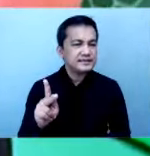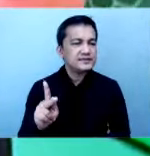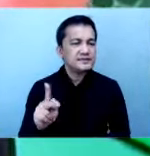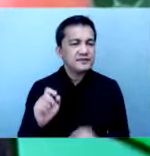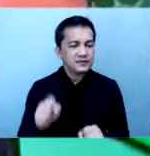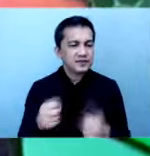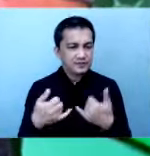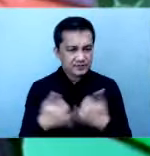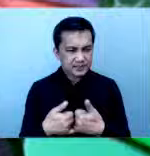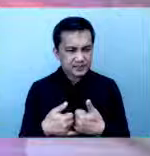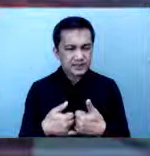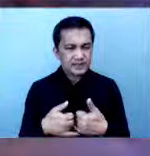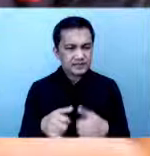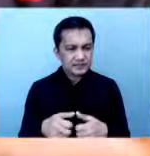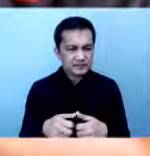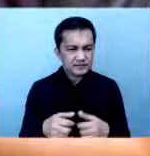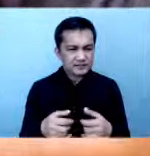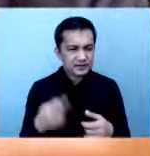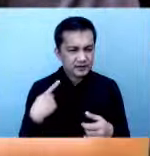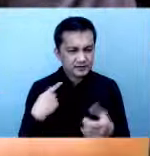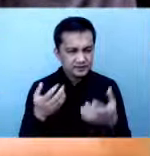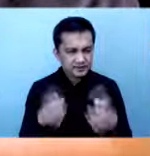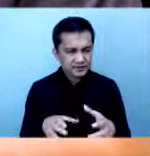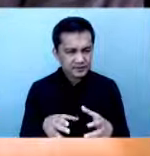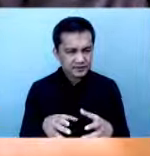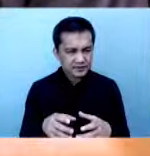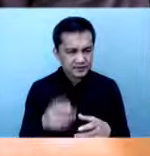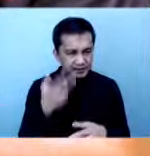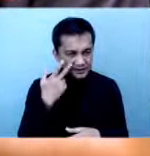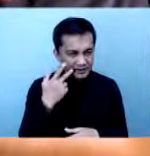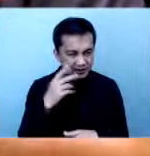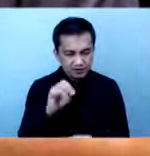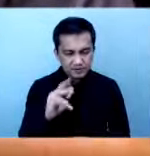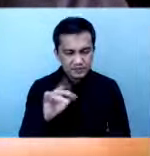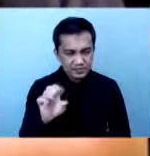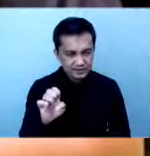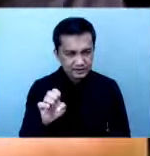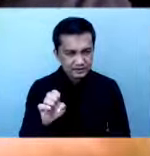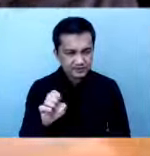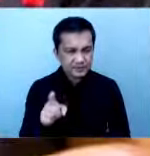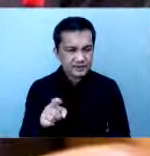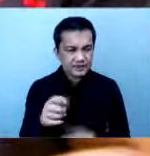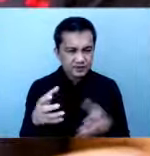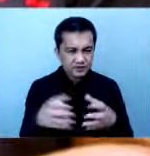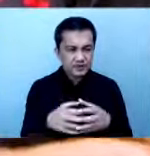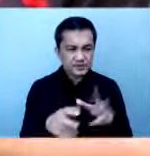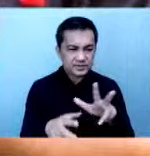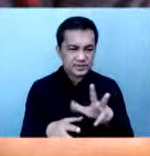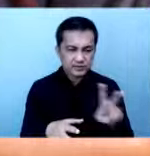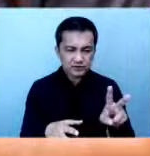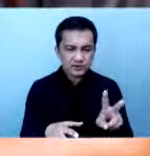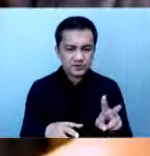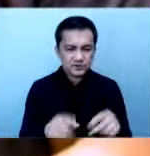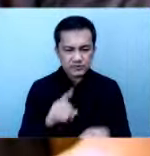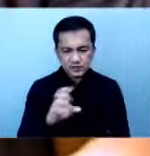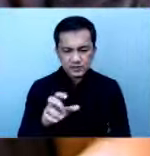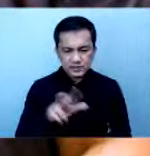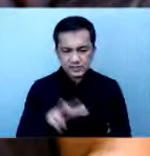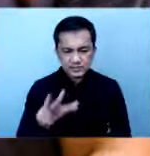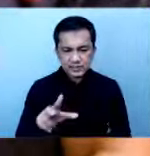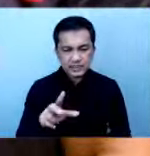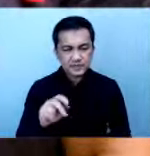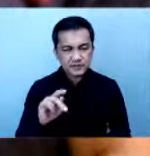at magkaroon ng chance to try our obstacle, which is composed of 32 yan. Meron tayong 133 transponders